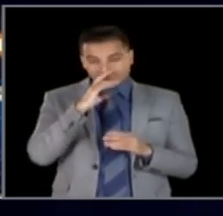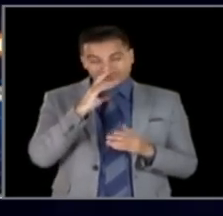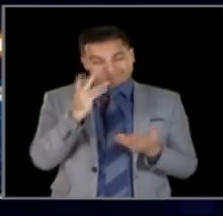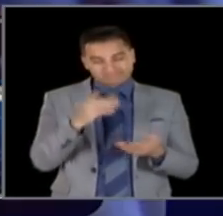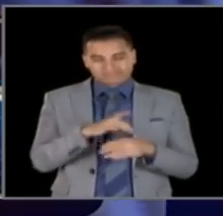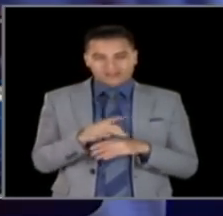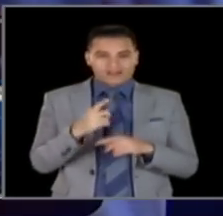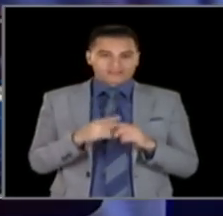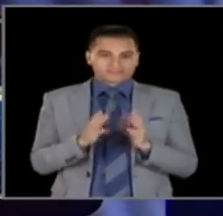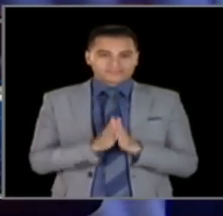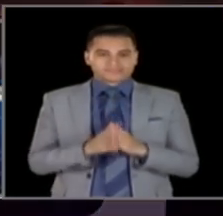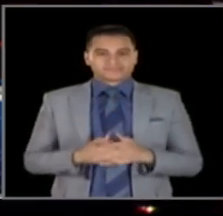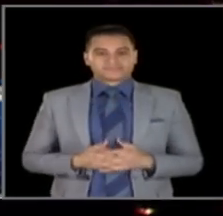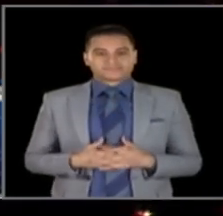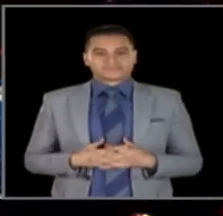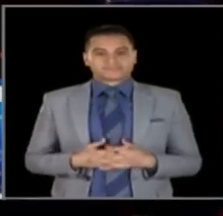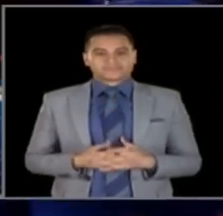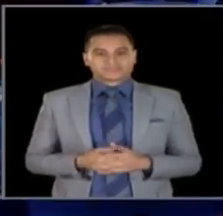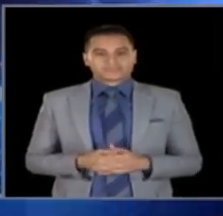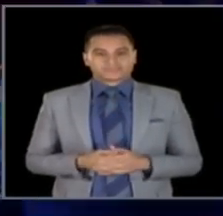هردك. إجابة خاطئة.